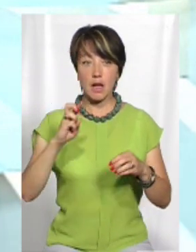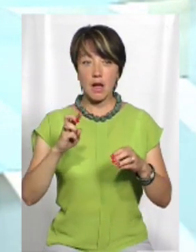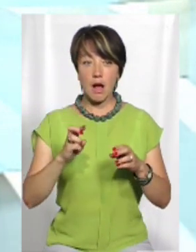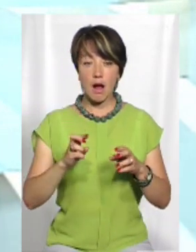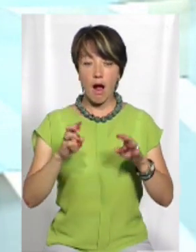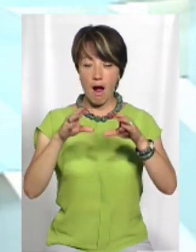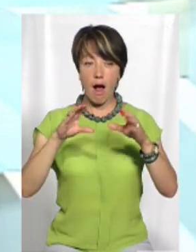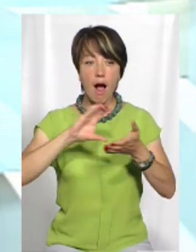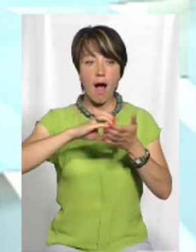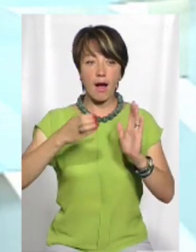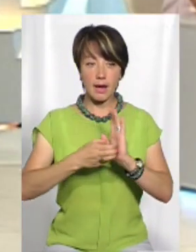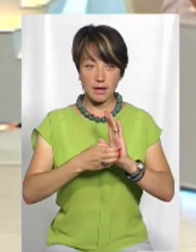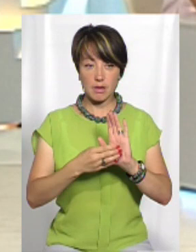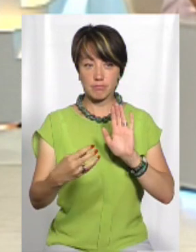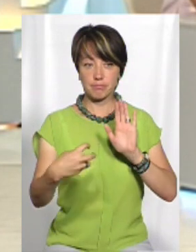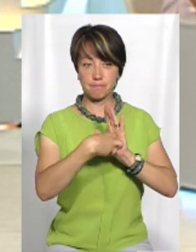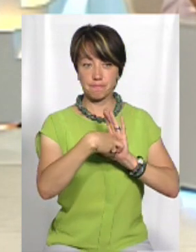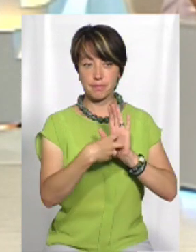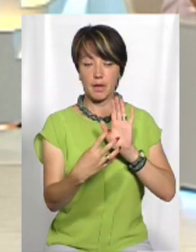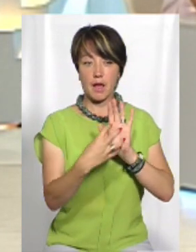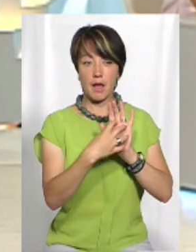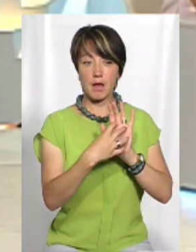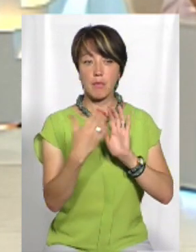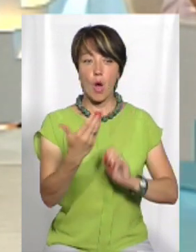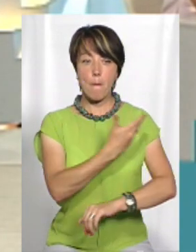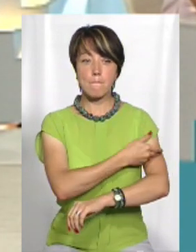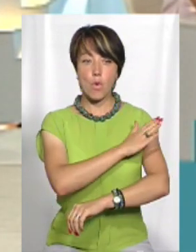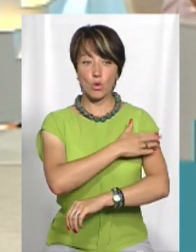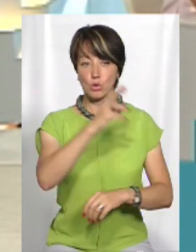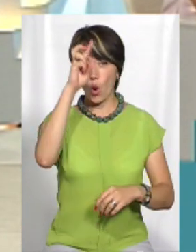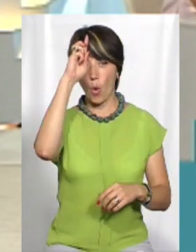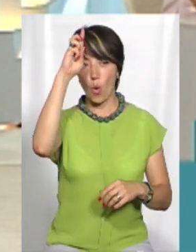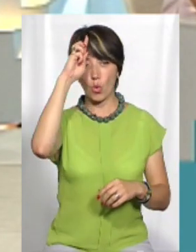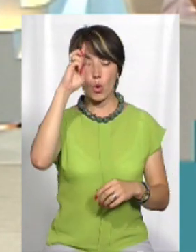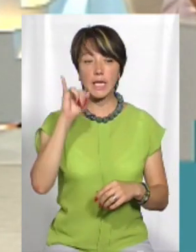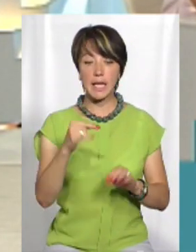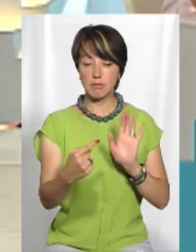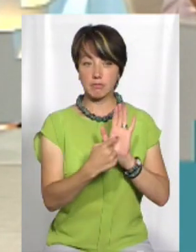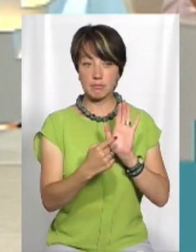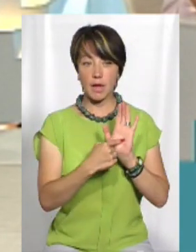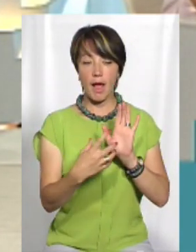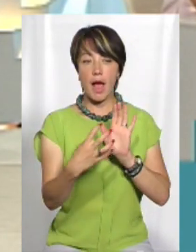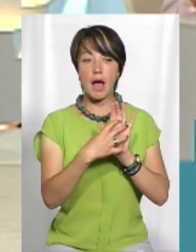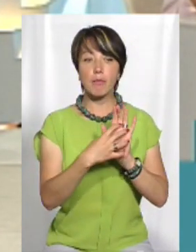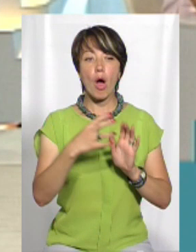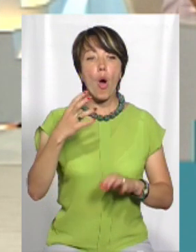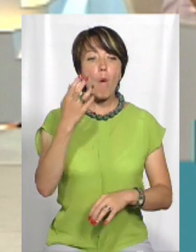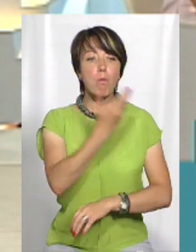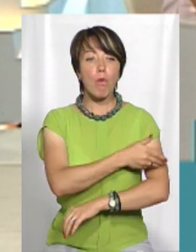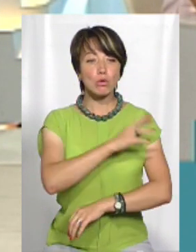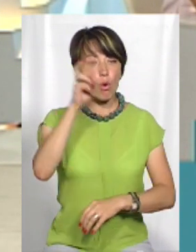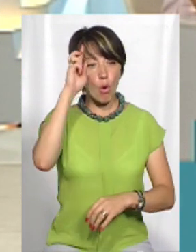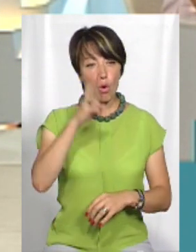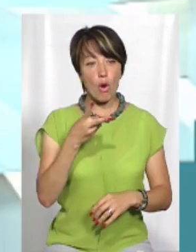печі, на якій зображено герб речі польської корони, і на ньому герб польського короля